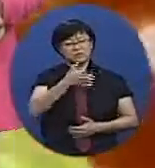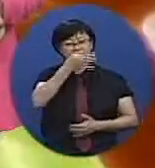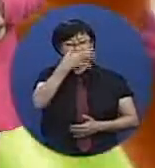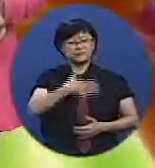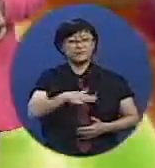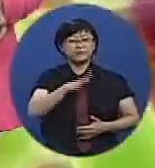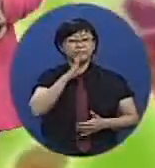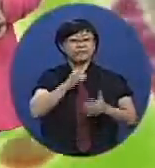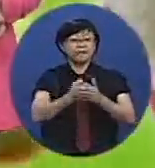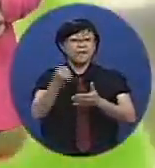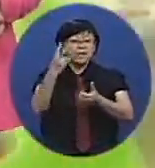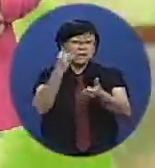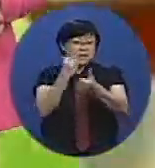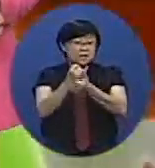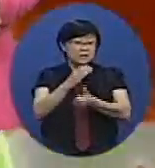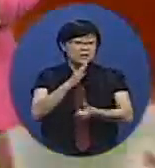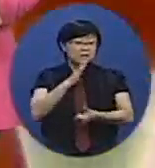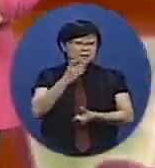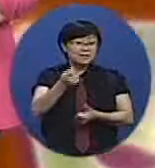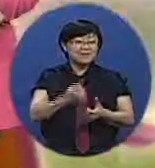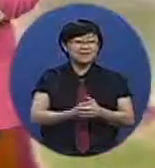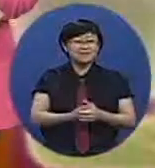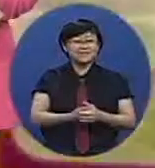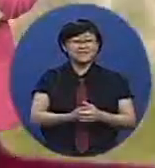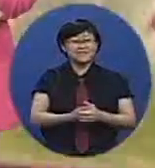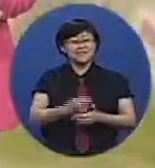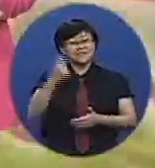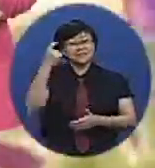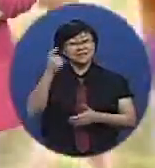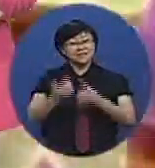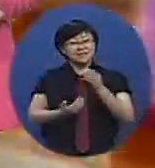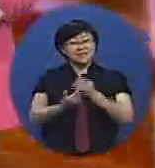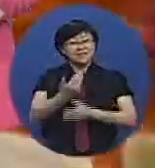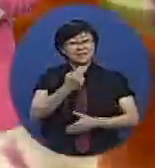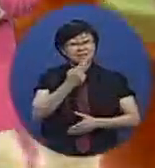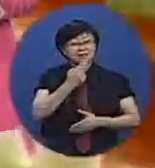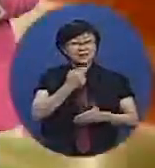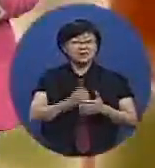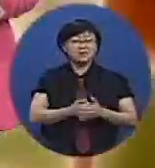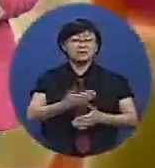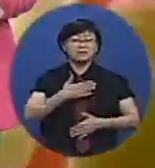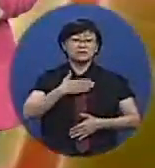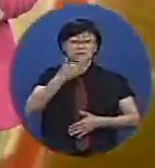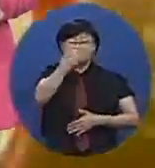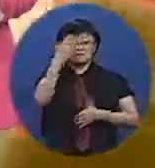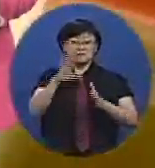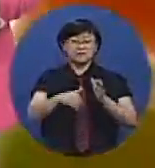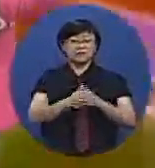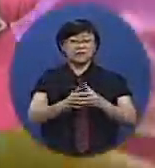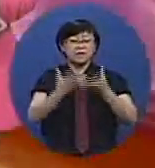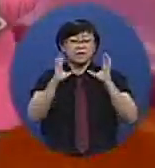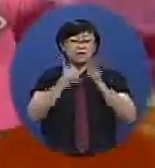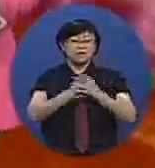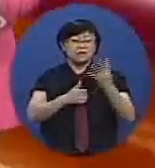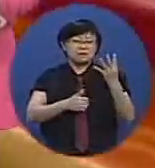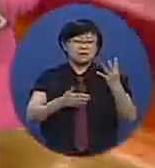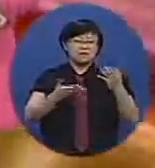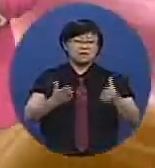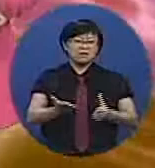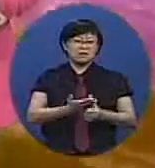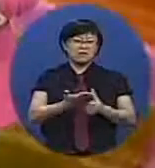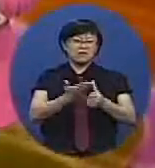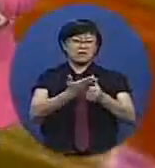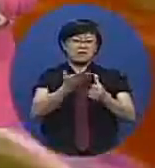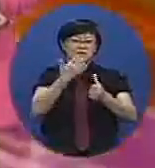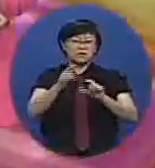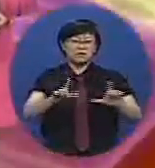힘드니까 재혼이라도 좀 해야 되겠다. 그런 생각은 안 하셨어요. 근데 젊을 때는 애들하고 키운다고 애들 키우고